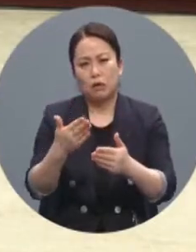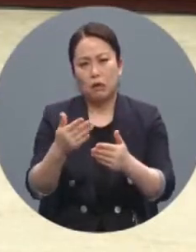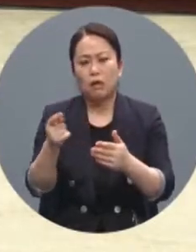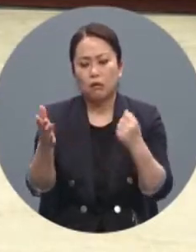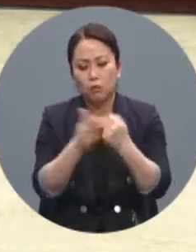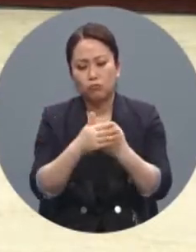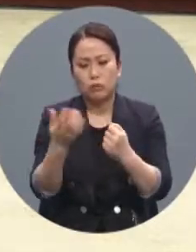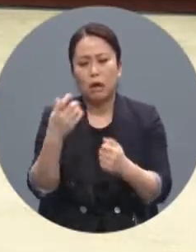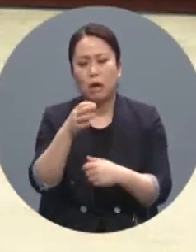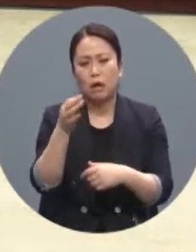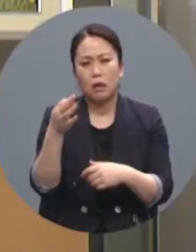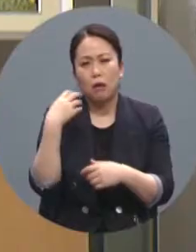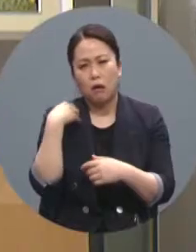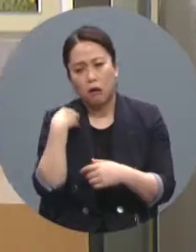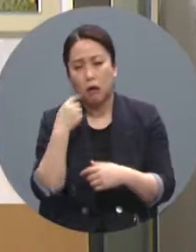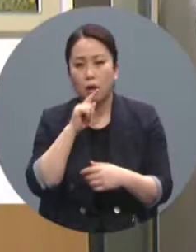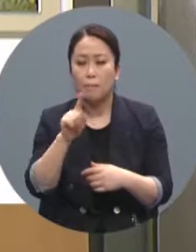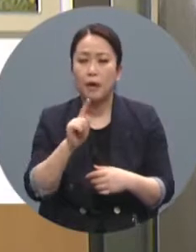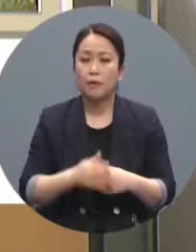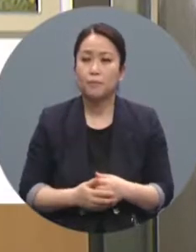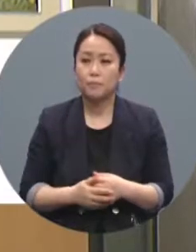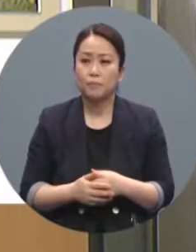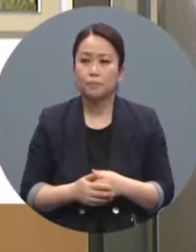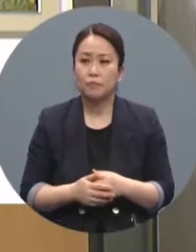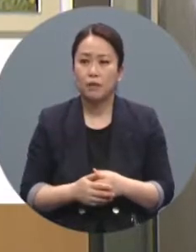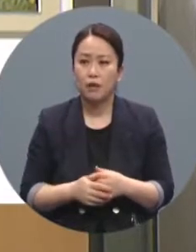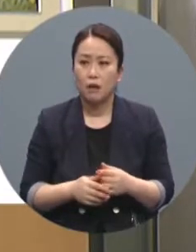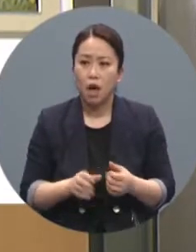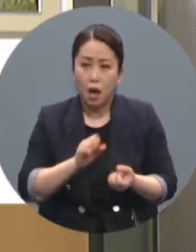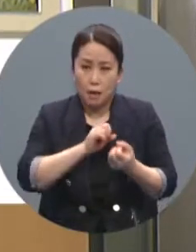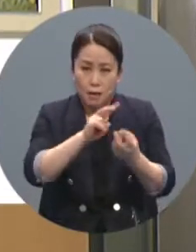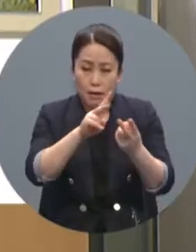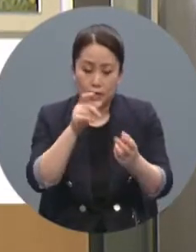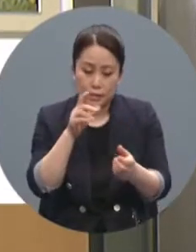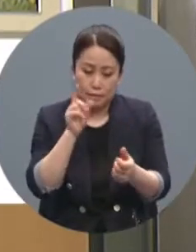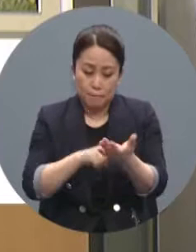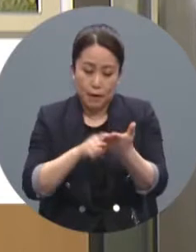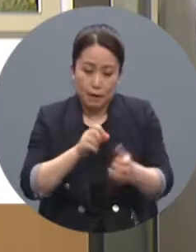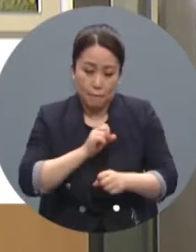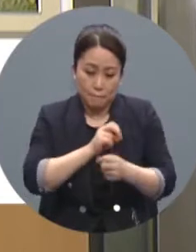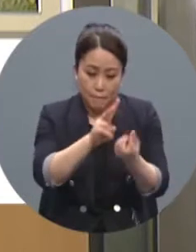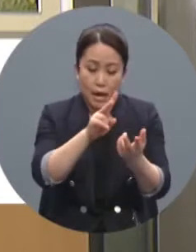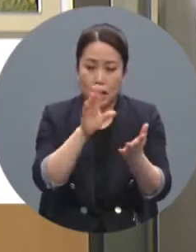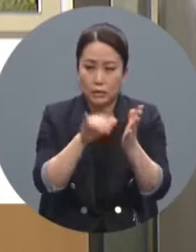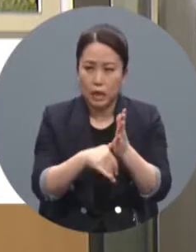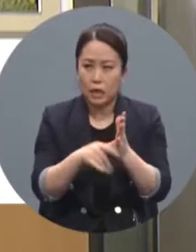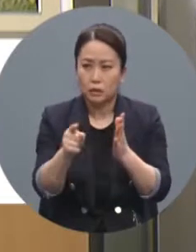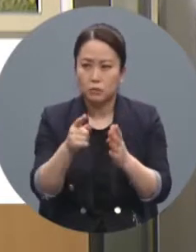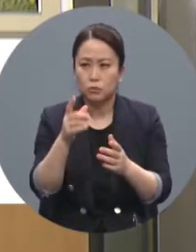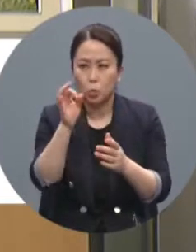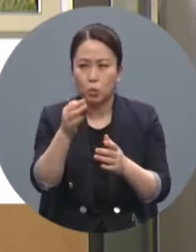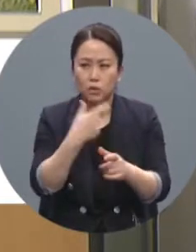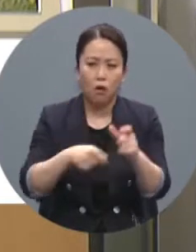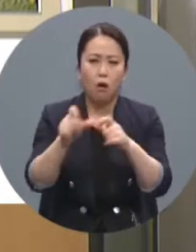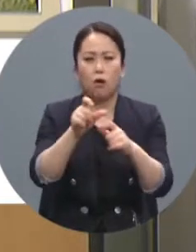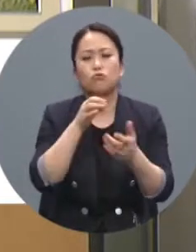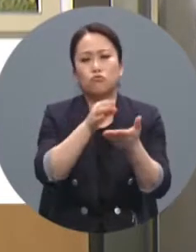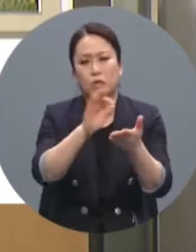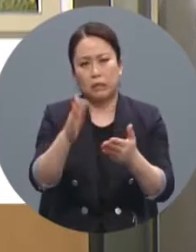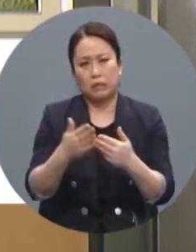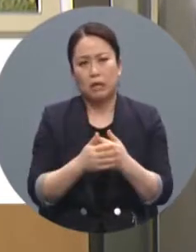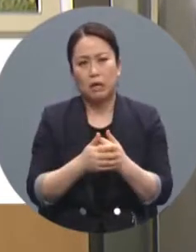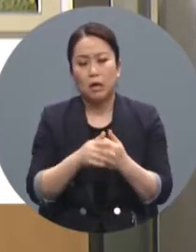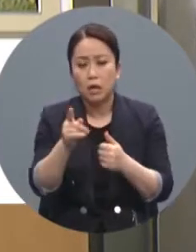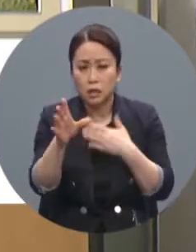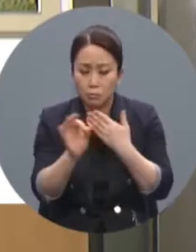상황입니다. 납기가 급한 제품의 경우에는 그 프리미엄 서차지라는 비용을 내서 선적을 해야 됩니다. 이게